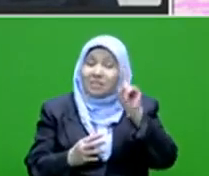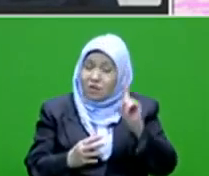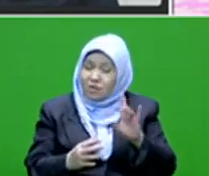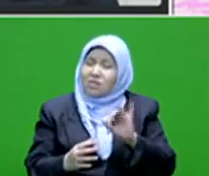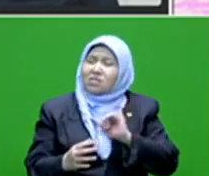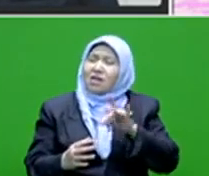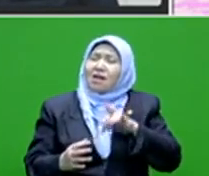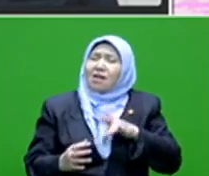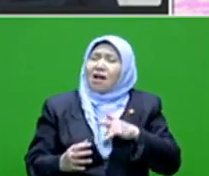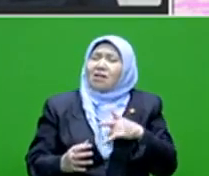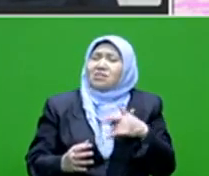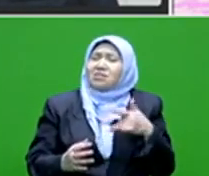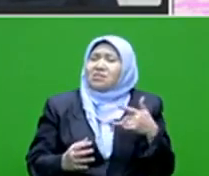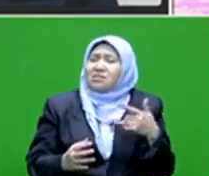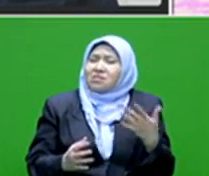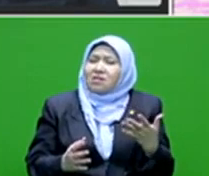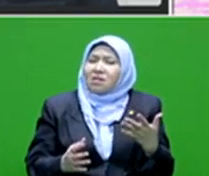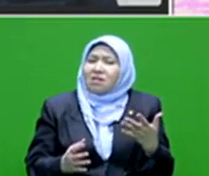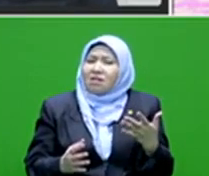rasa